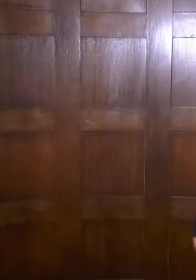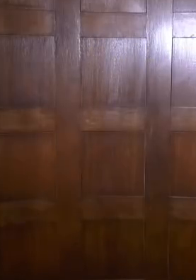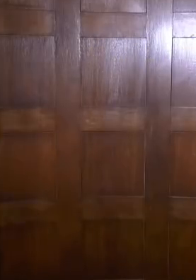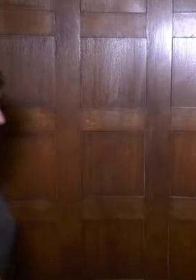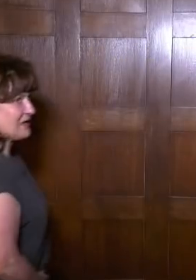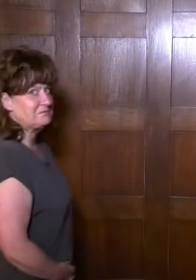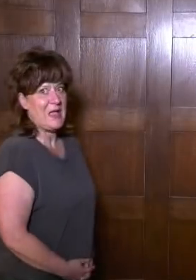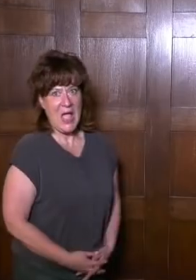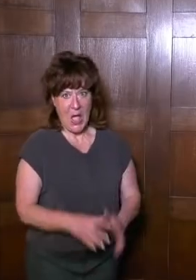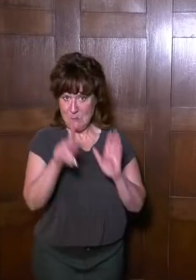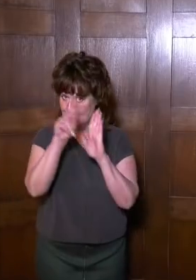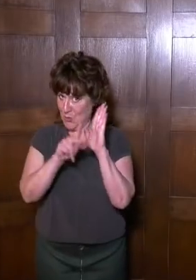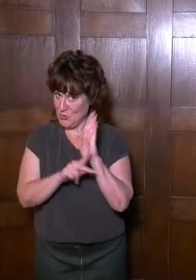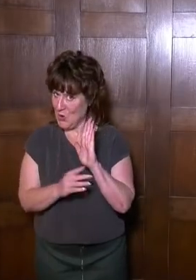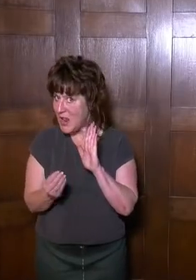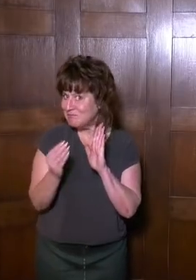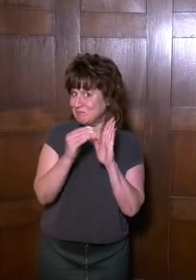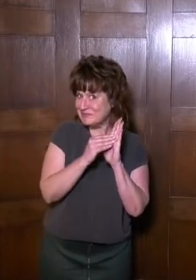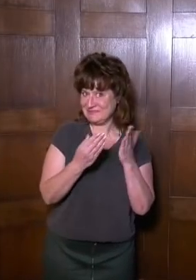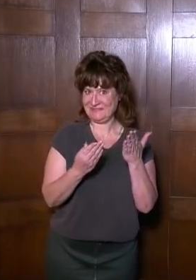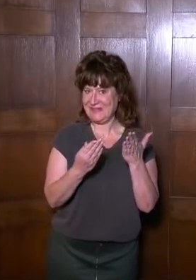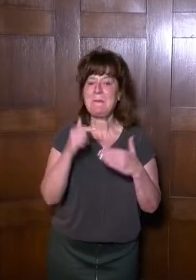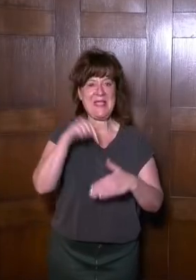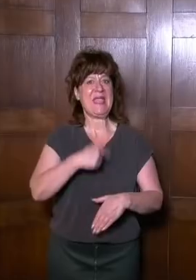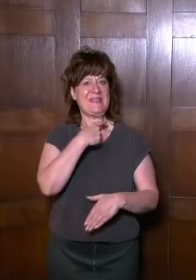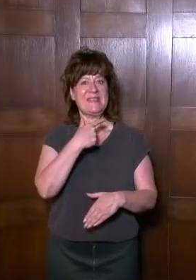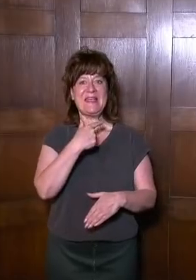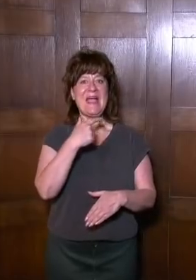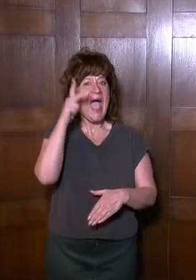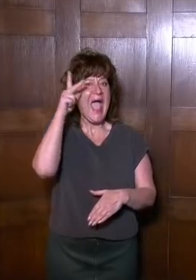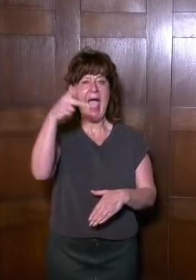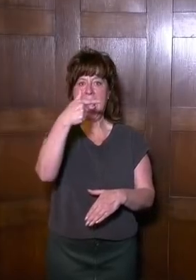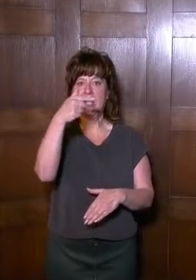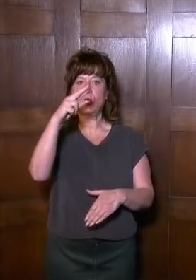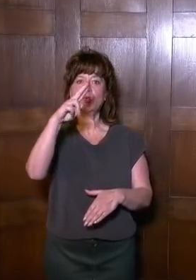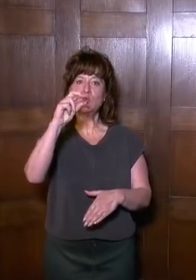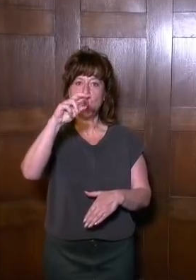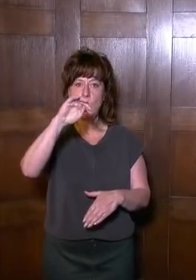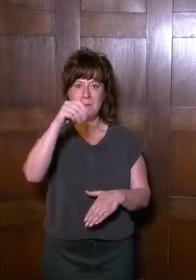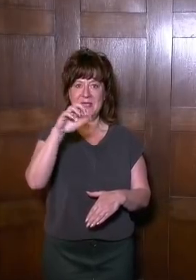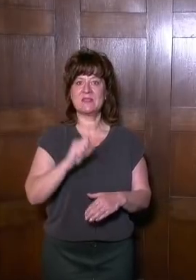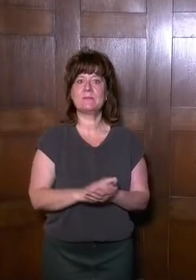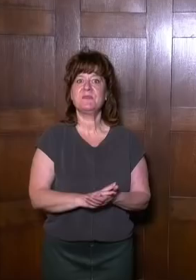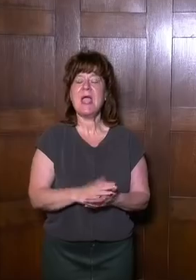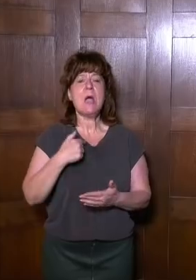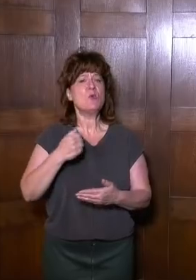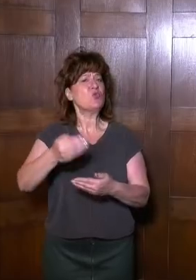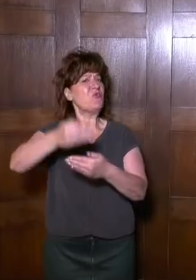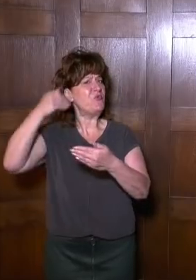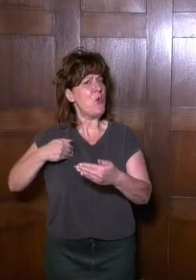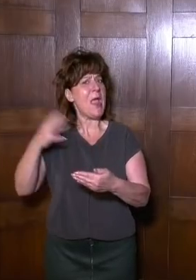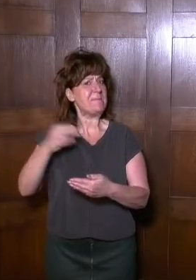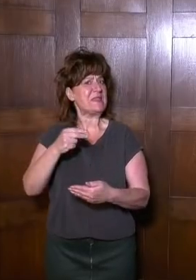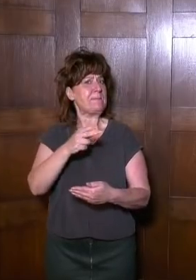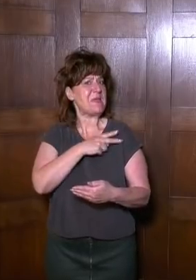werden sollte, aber Herr Thomas, bitte. Ja, vielen Dank. Wir hatten ja vor der Veranstaltung schon mal Zeit mit Herrn Ministerpräsident über